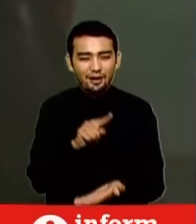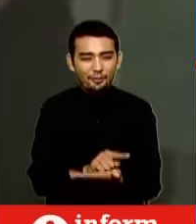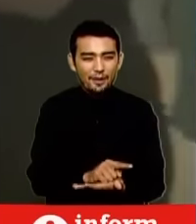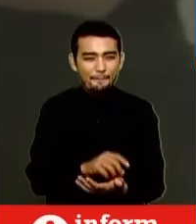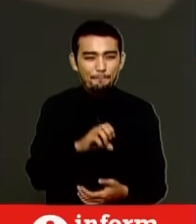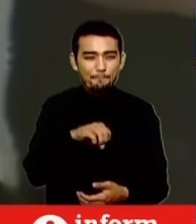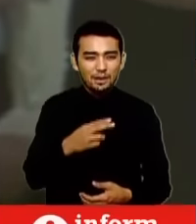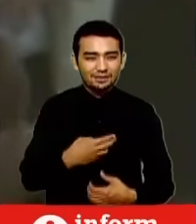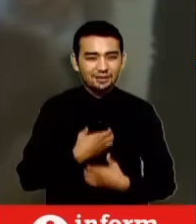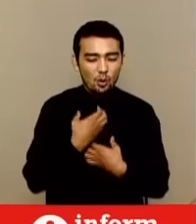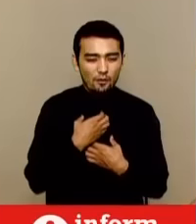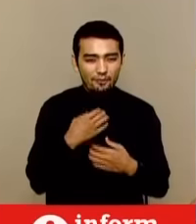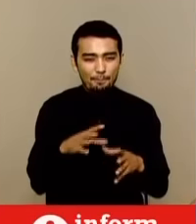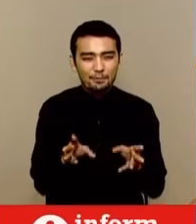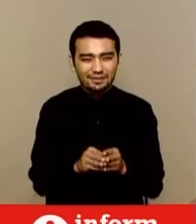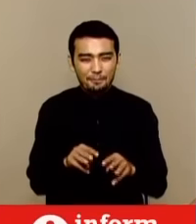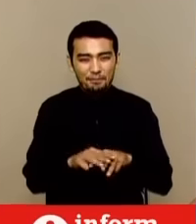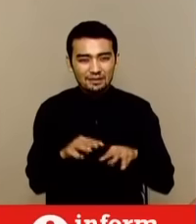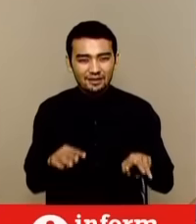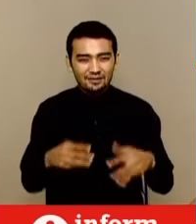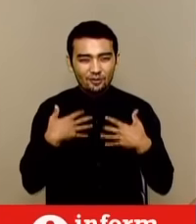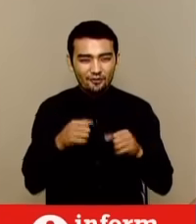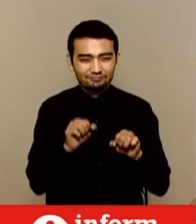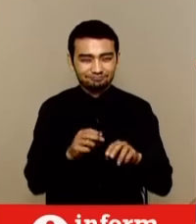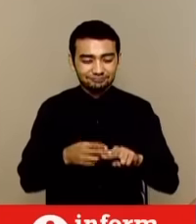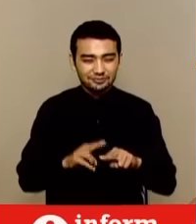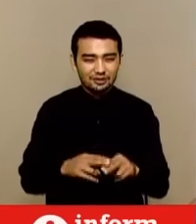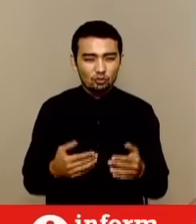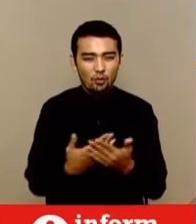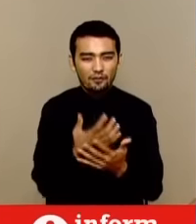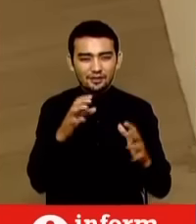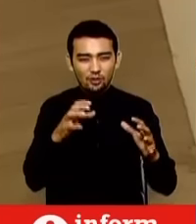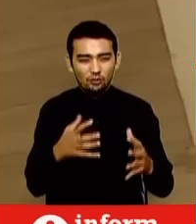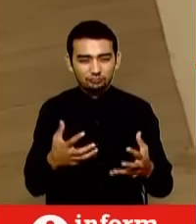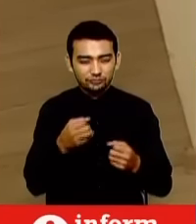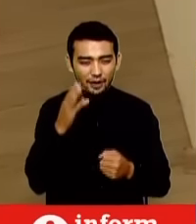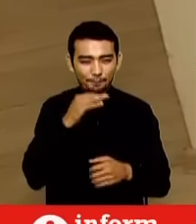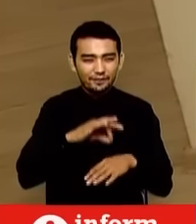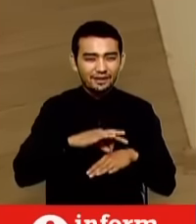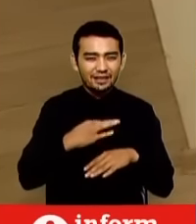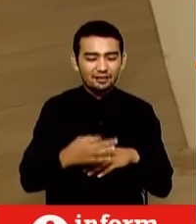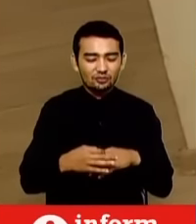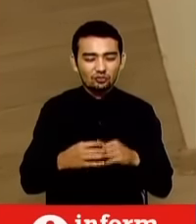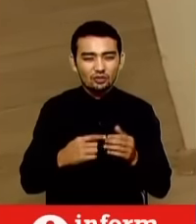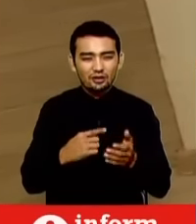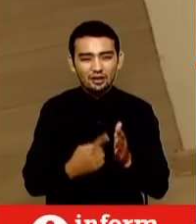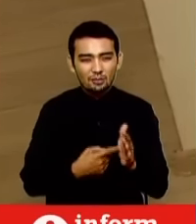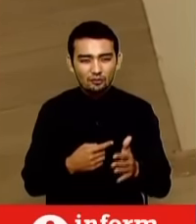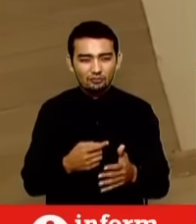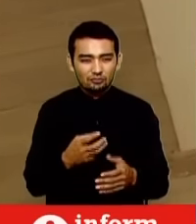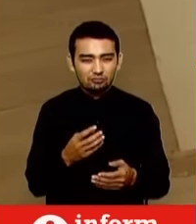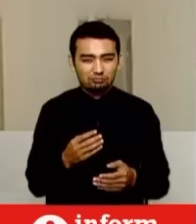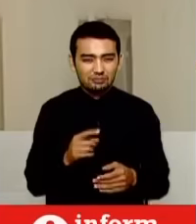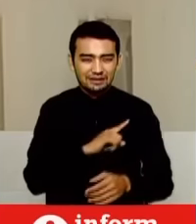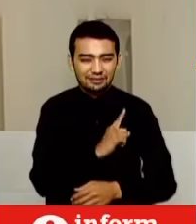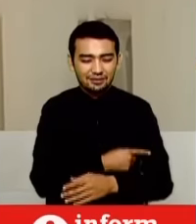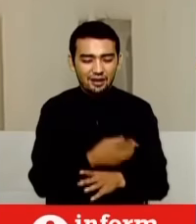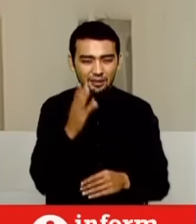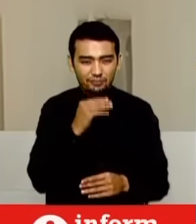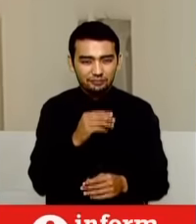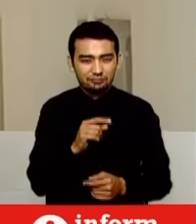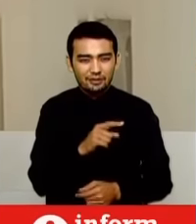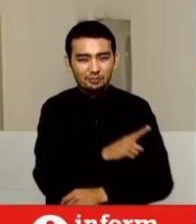страхования вместе с Министерством здравоохранения, приняв новые правила, могут ужесточить требования к организациям первичной